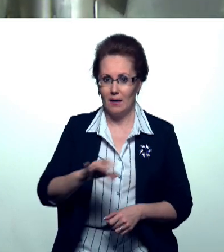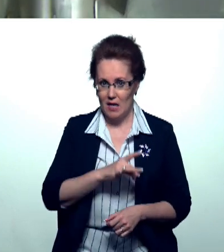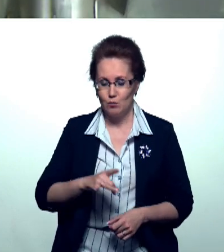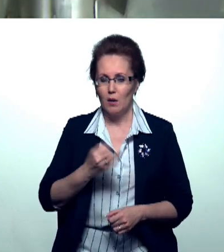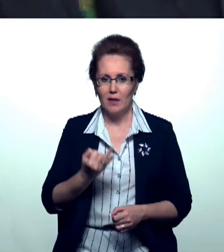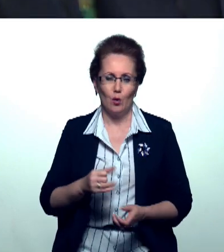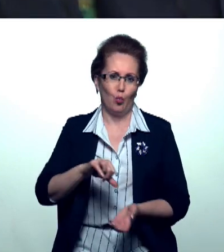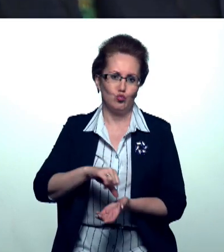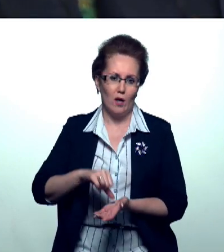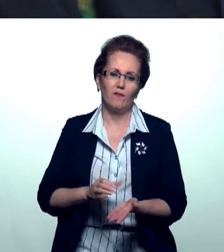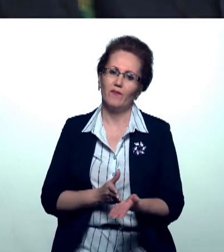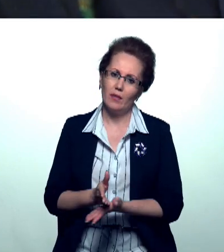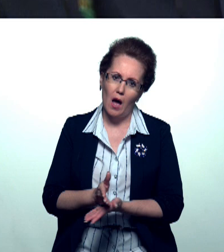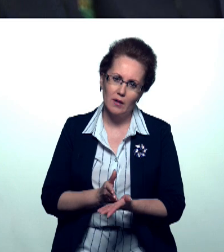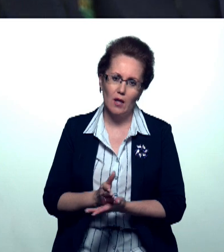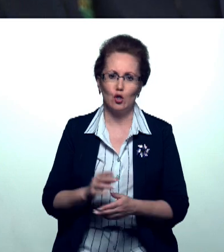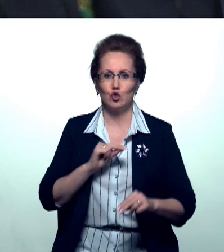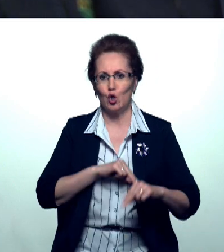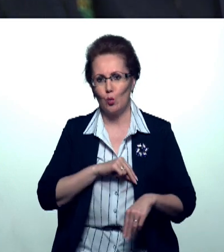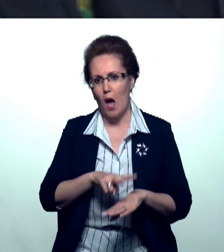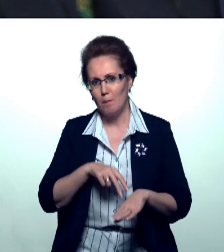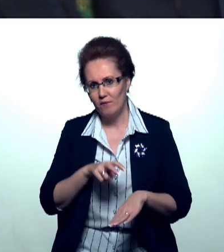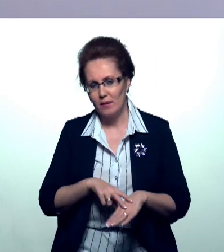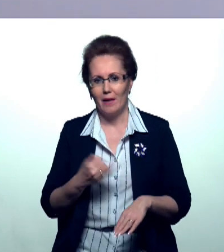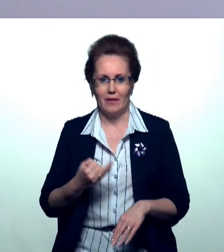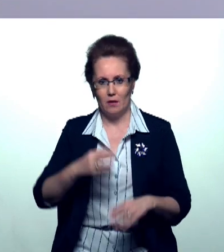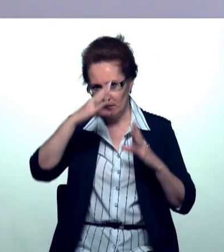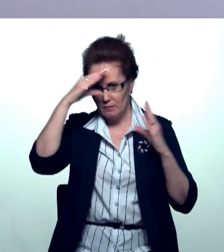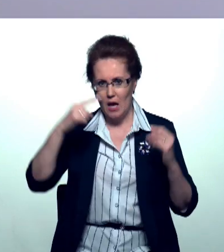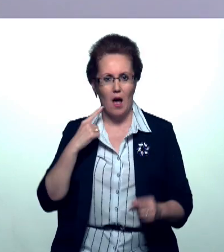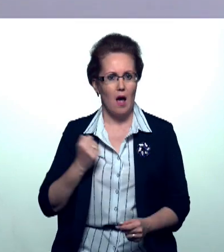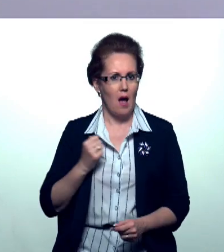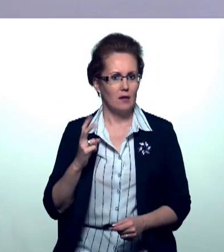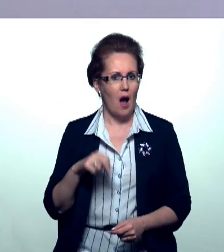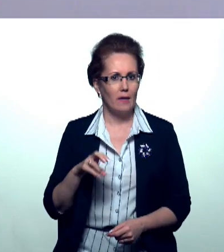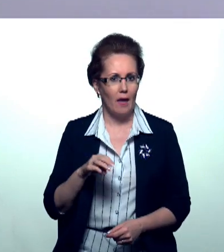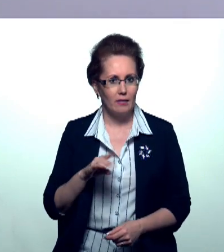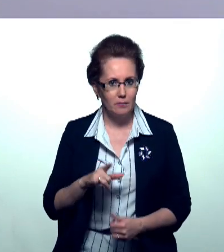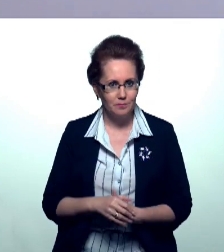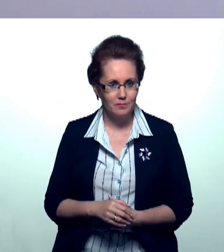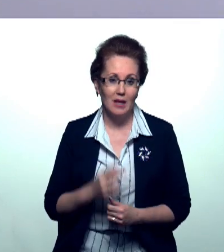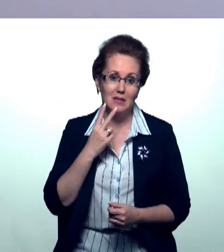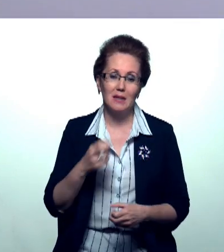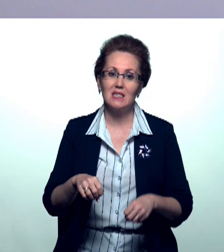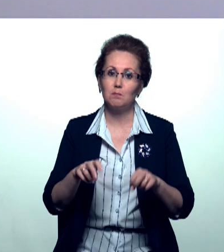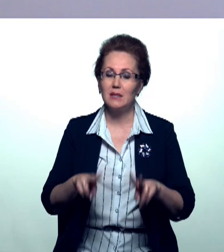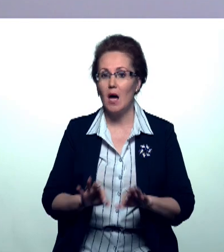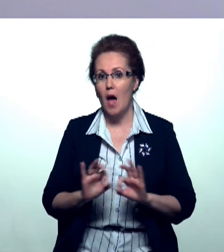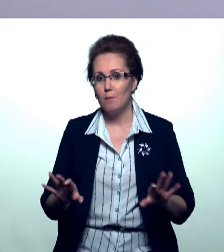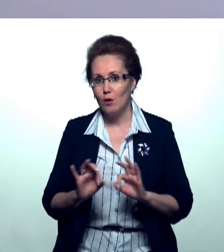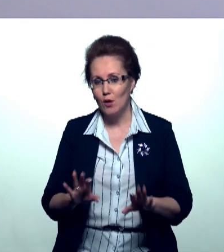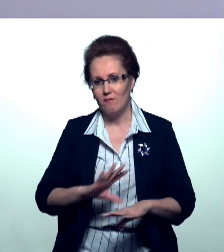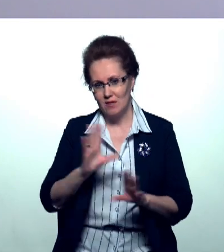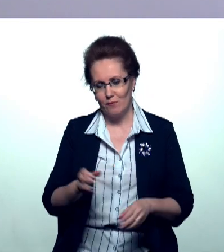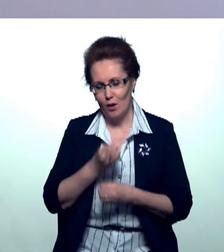стали ветераны, сотрудники правоохранительных органов и кадеты. Ну и в продолжение темы смотрите наш специальный репортаж, а я